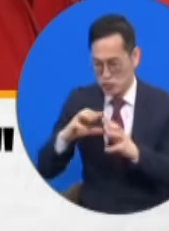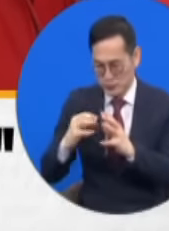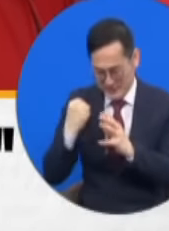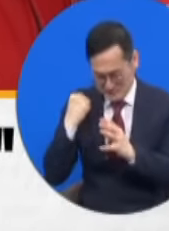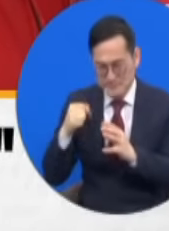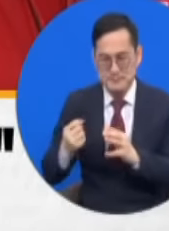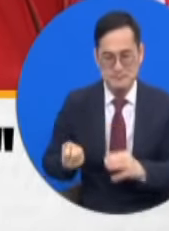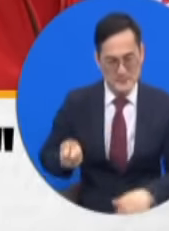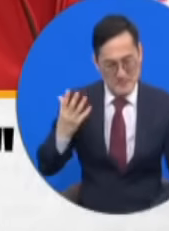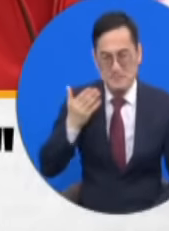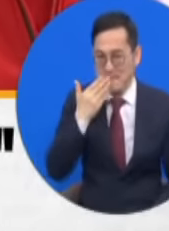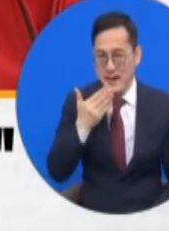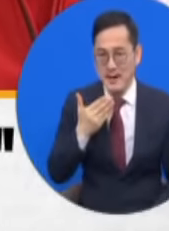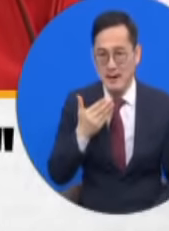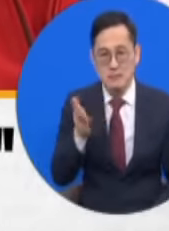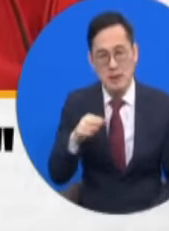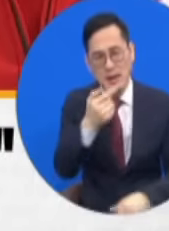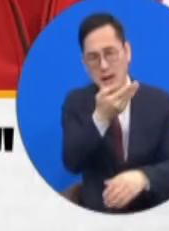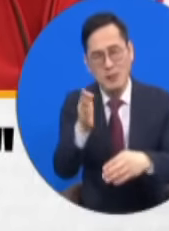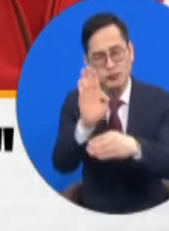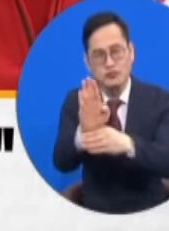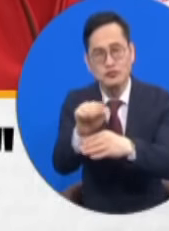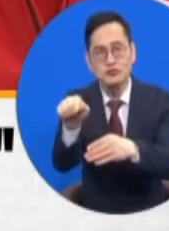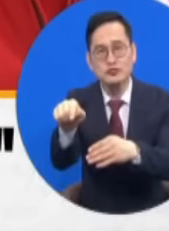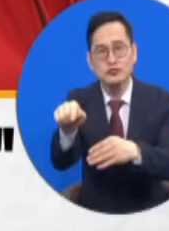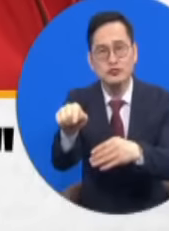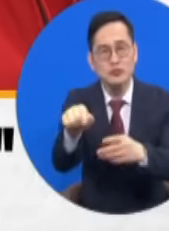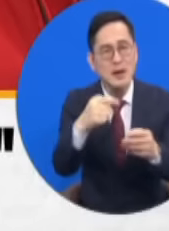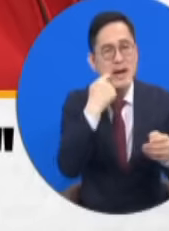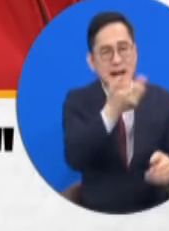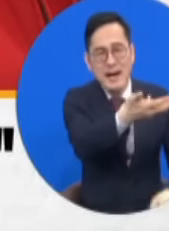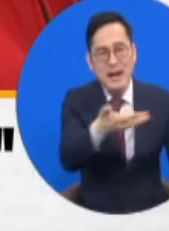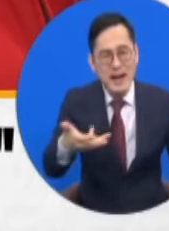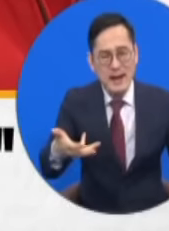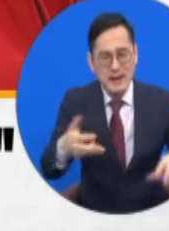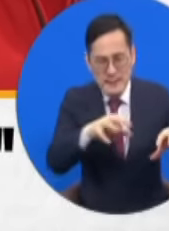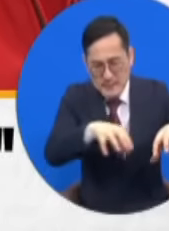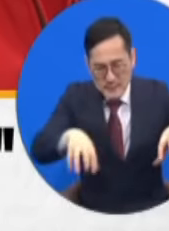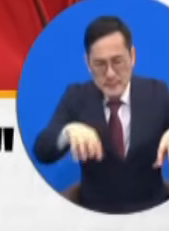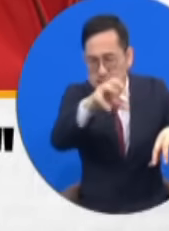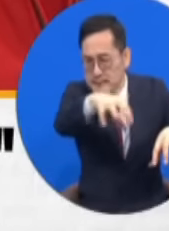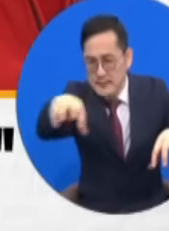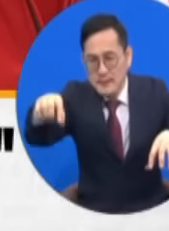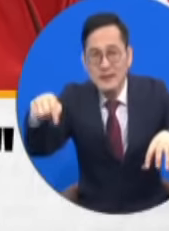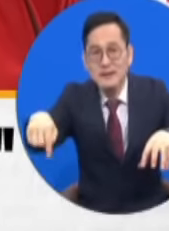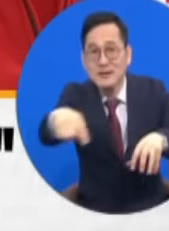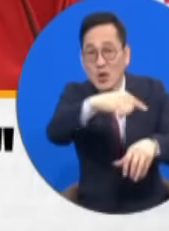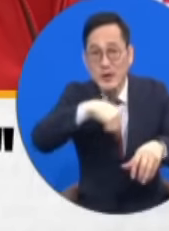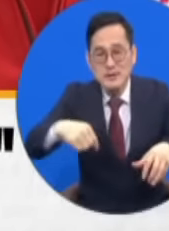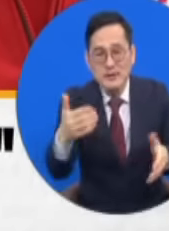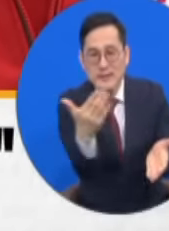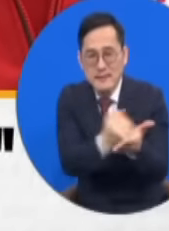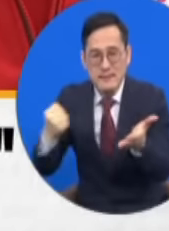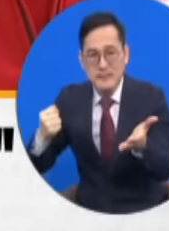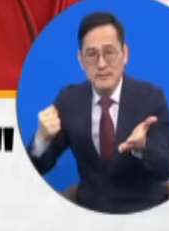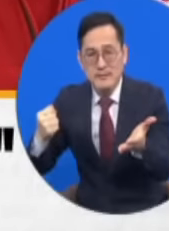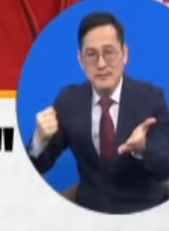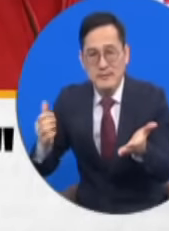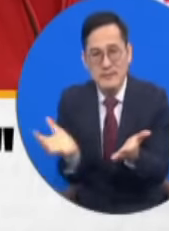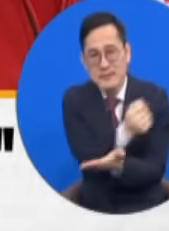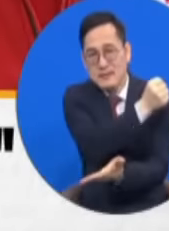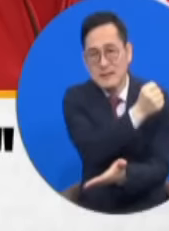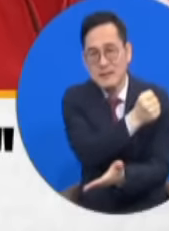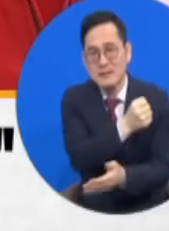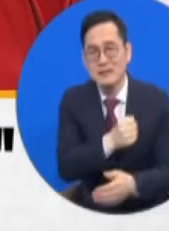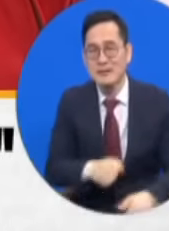지역이니까 강북이랄지 한강 주변의 벨트에서 몇 석을 가져오느냐가 서울의 어떤 판도에서 굉장히